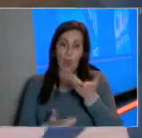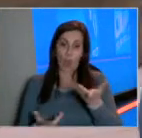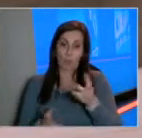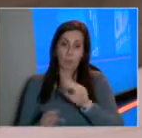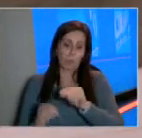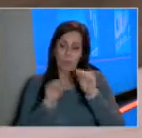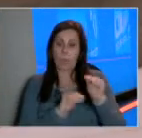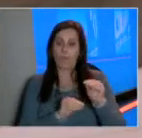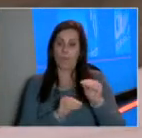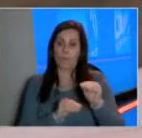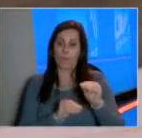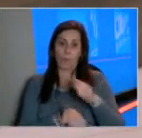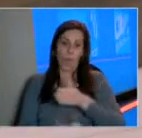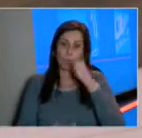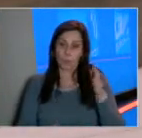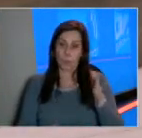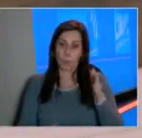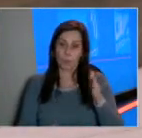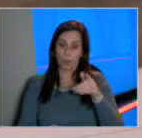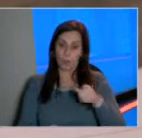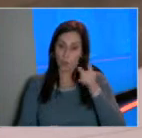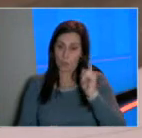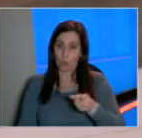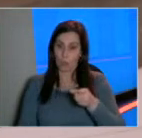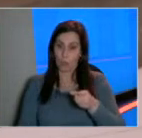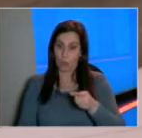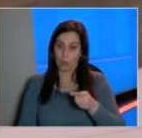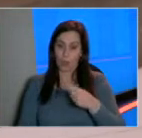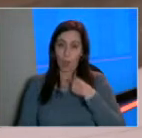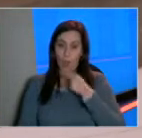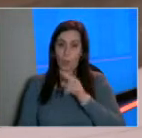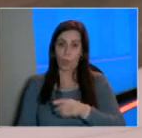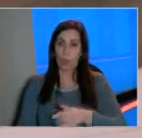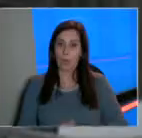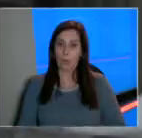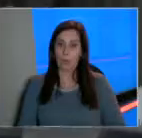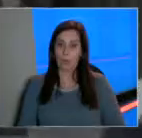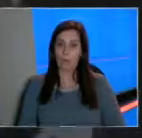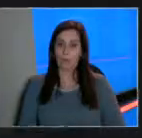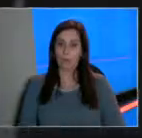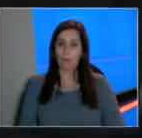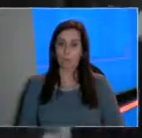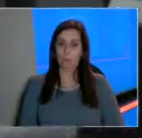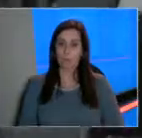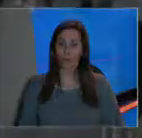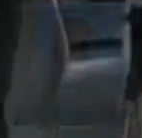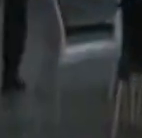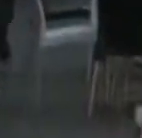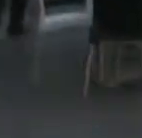באמת לצד השמאלי, שהוא זקוק, אכן, לקולות האלה.